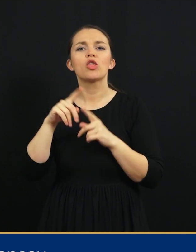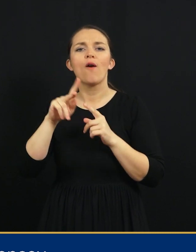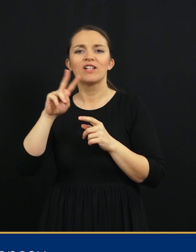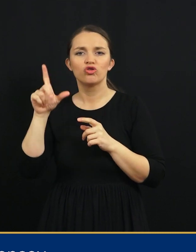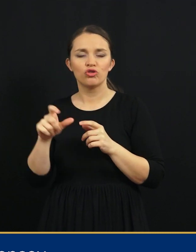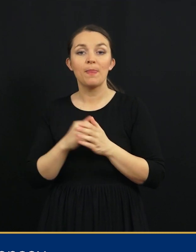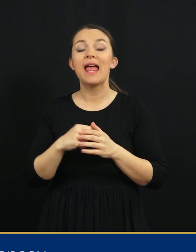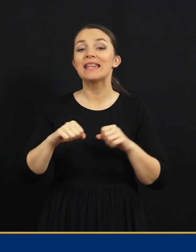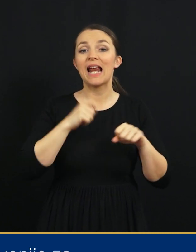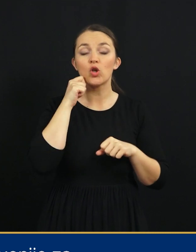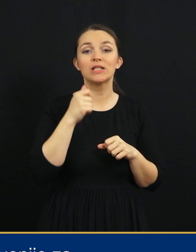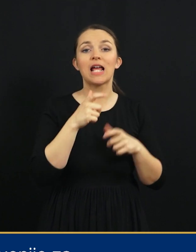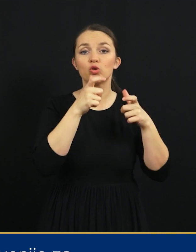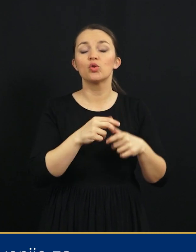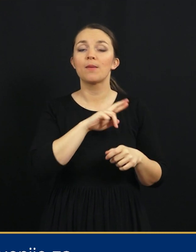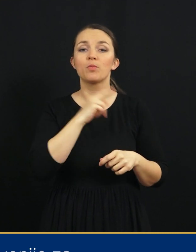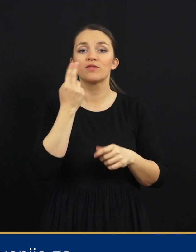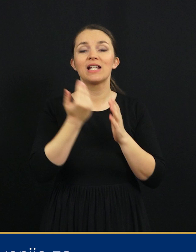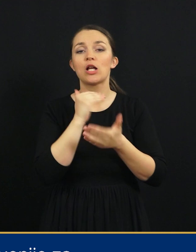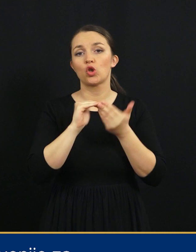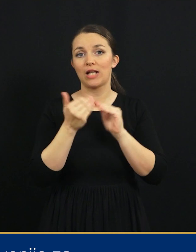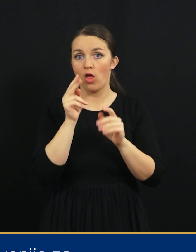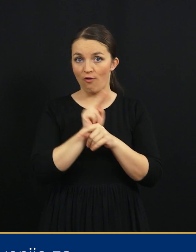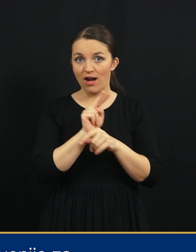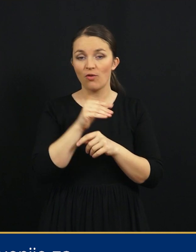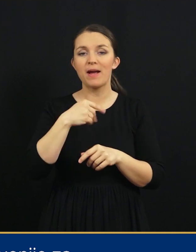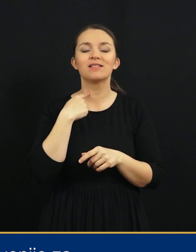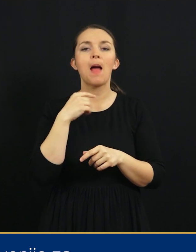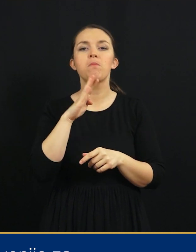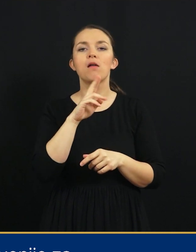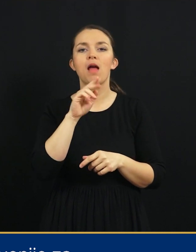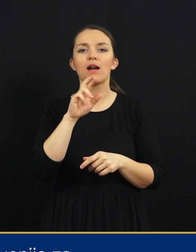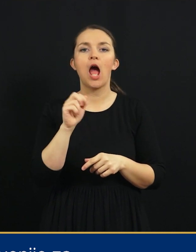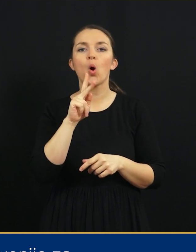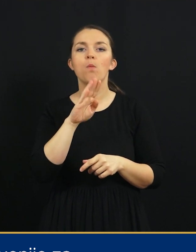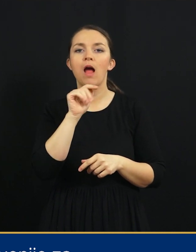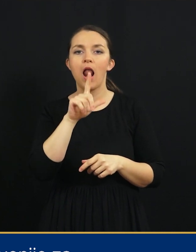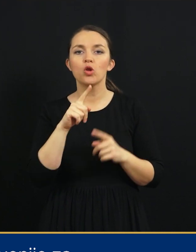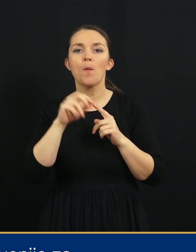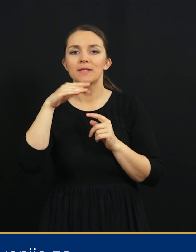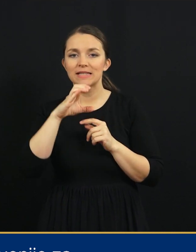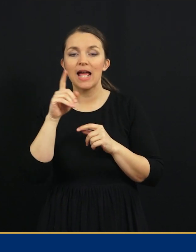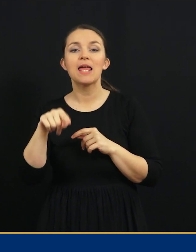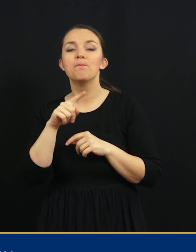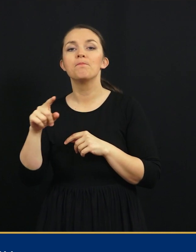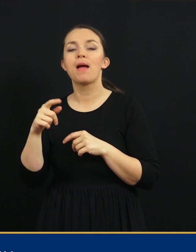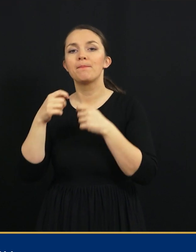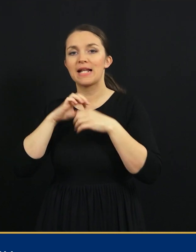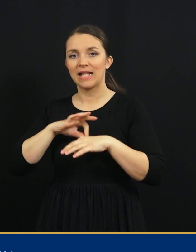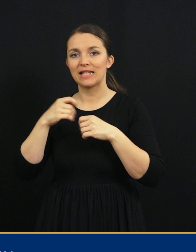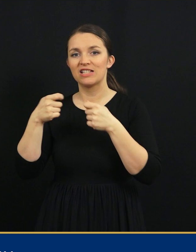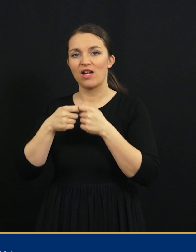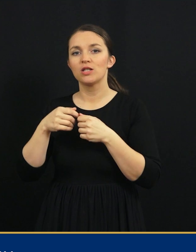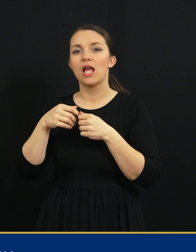Frančiška Četkovič, direktorica Inštituta Republike Slovenije za socialno varstvo magistrica Barbara Kobal-Tomc in predsednik